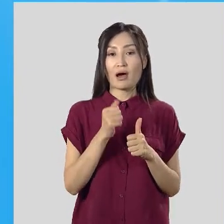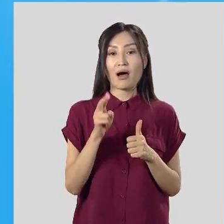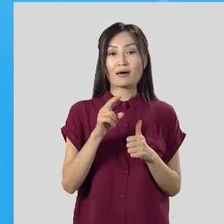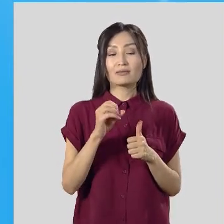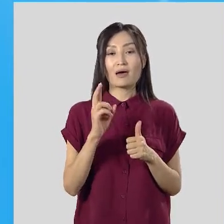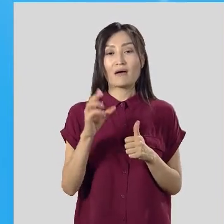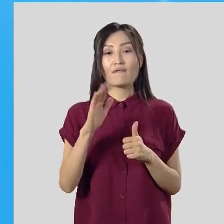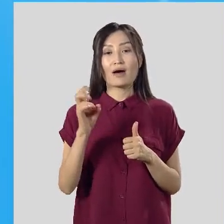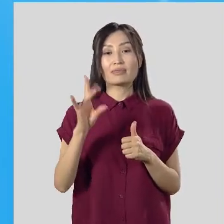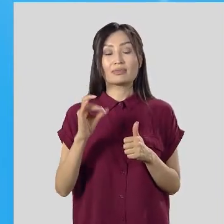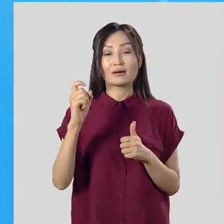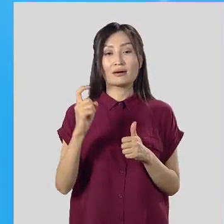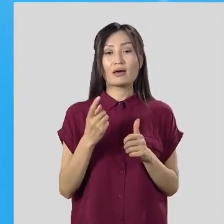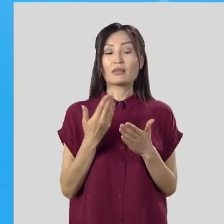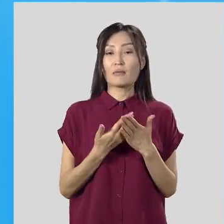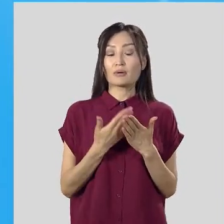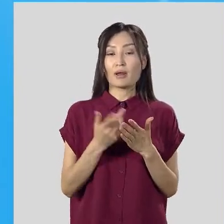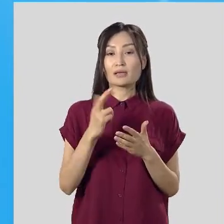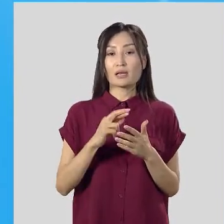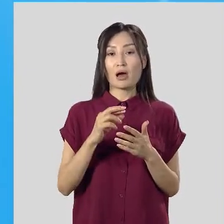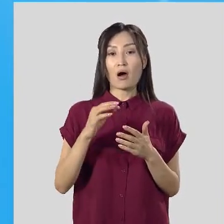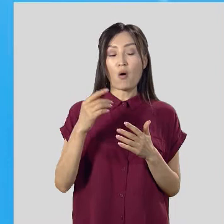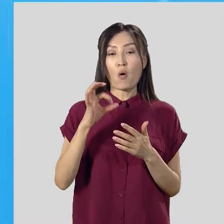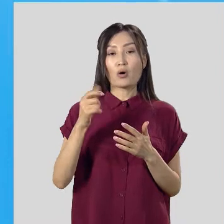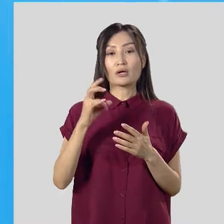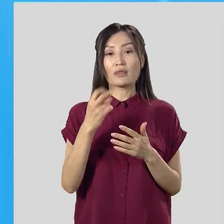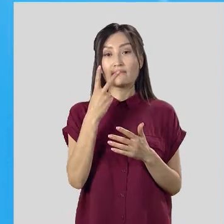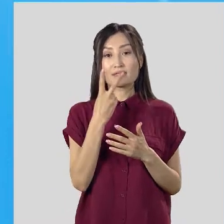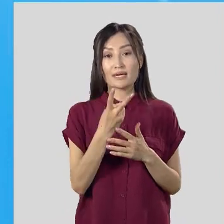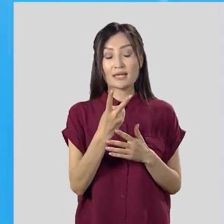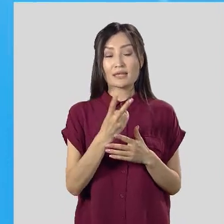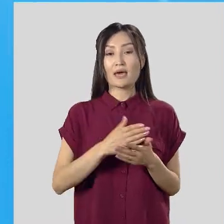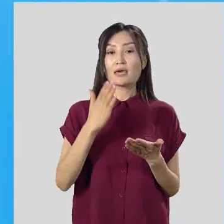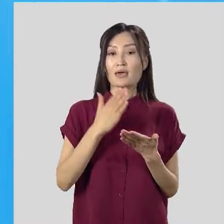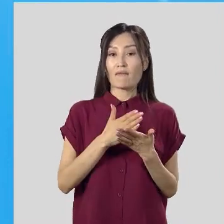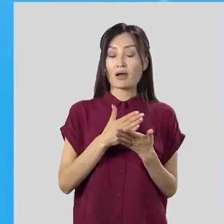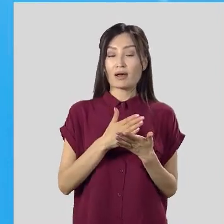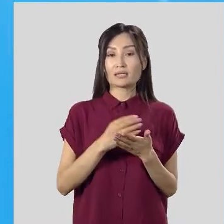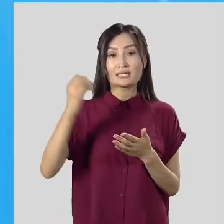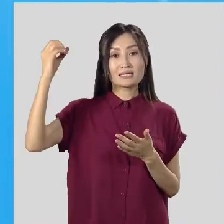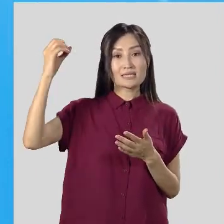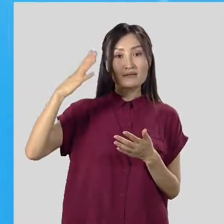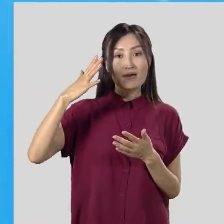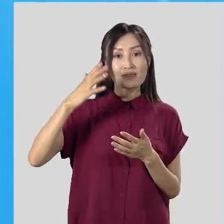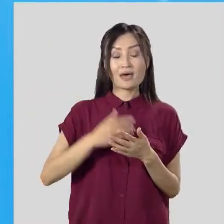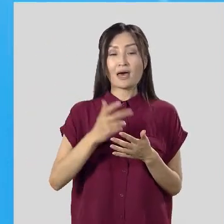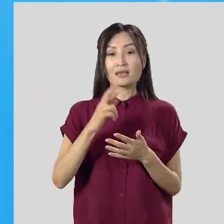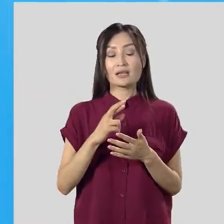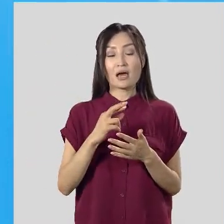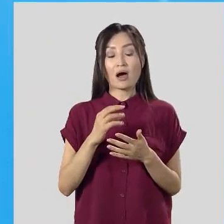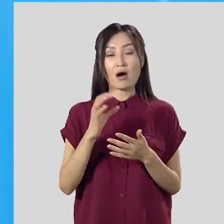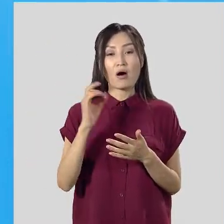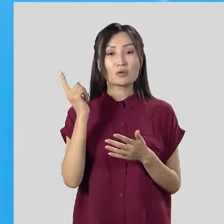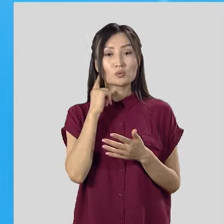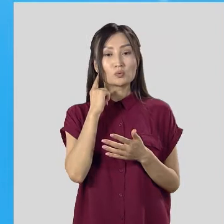адекватных. Например, для органа зрения адекватным раздражителем является свет. Для органа